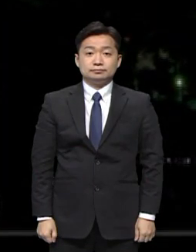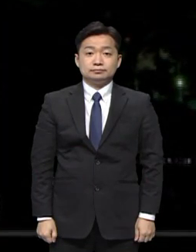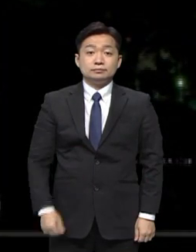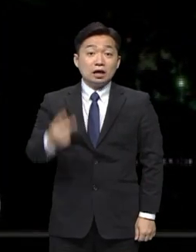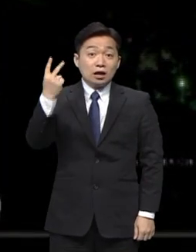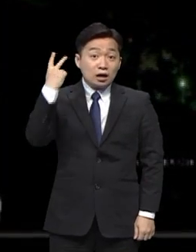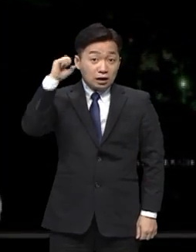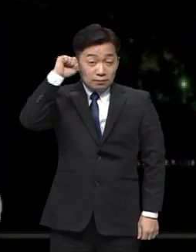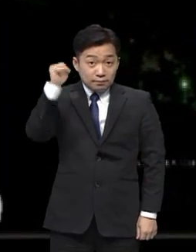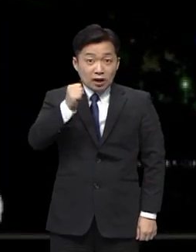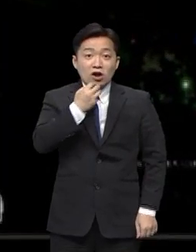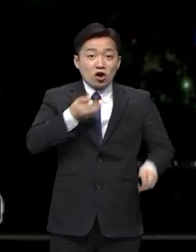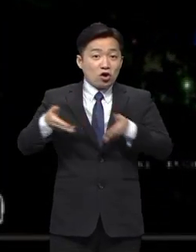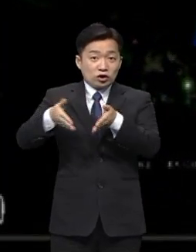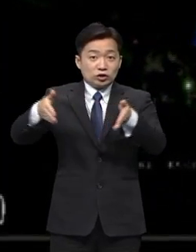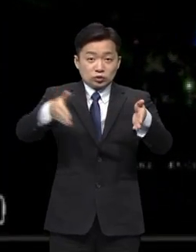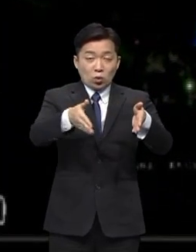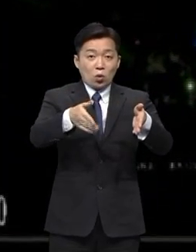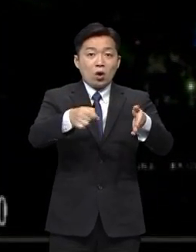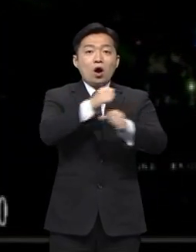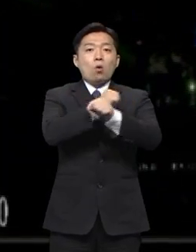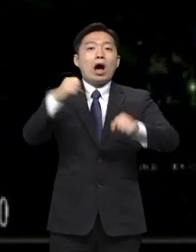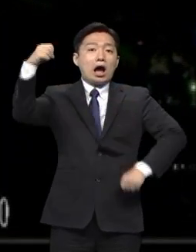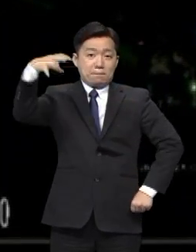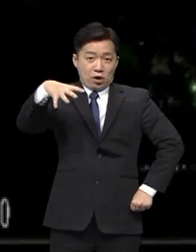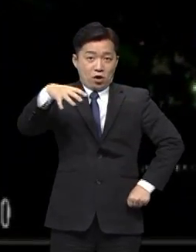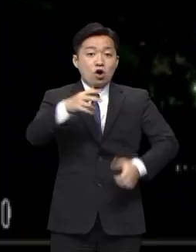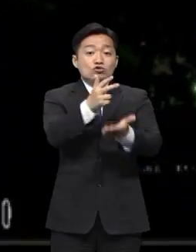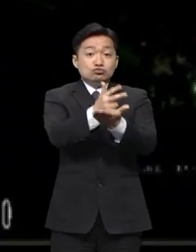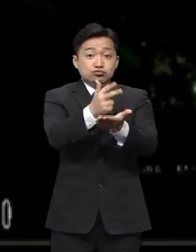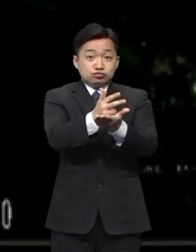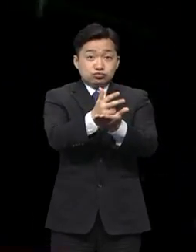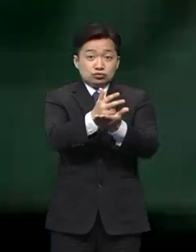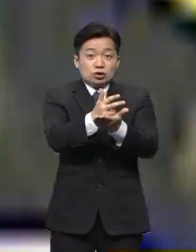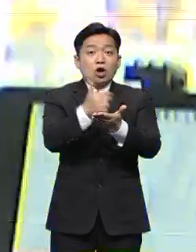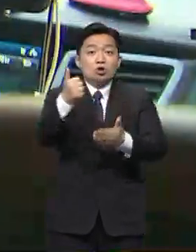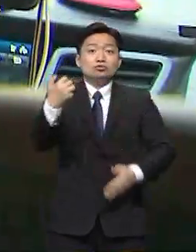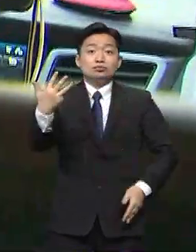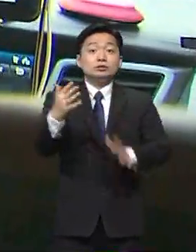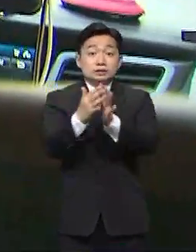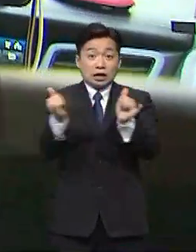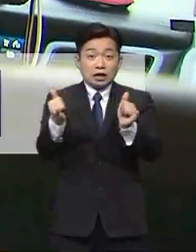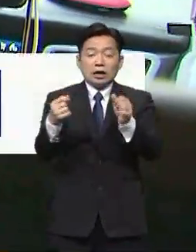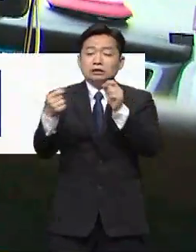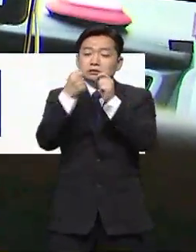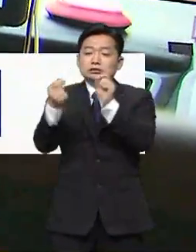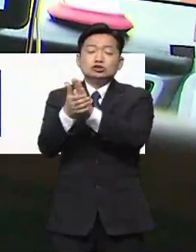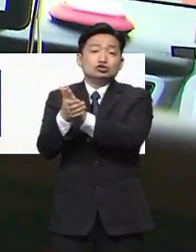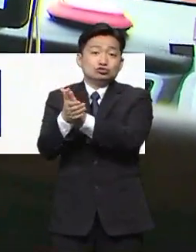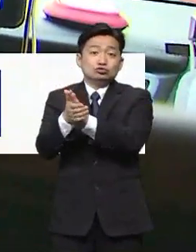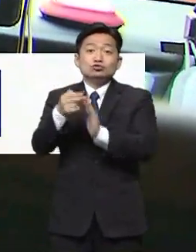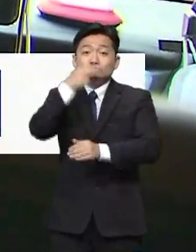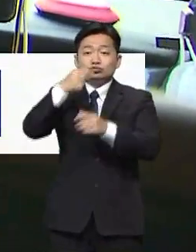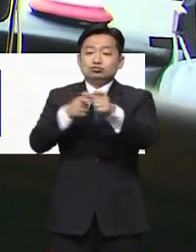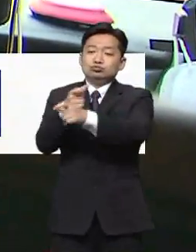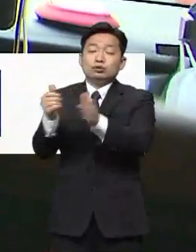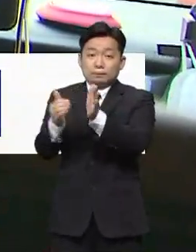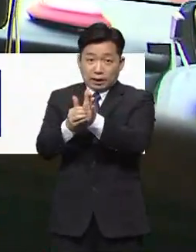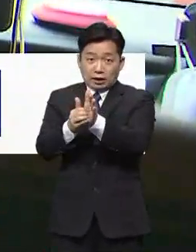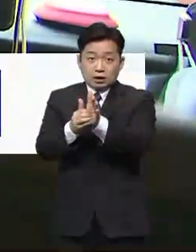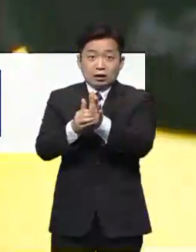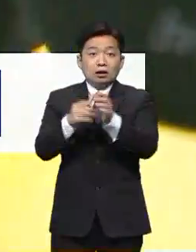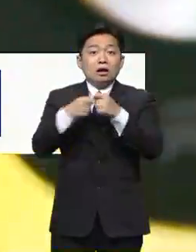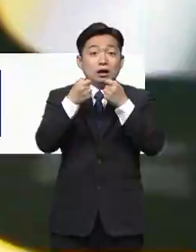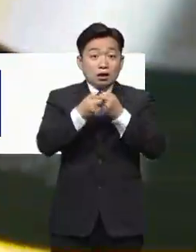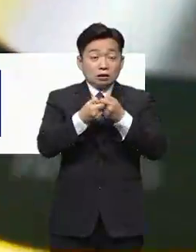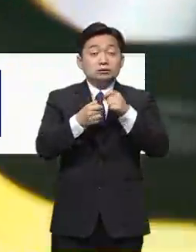그제 새벽 경기도 광명의 한 노상주차장. 58살 양모 씨는 지인들과 술을 마신 뒤 자신의 차에서